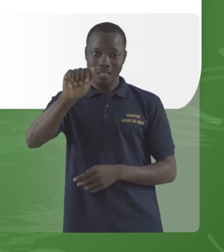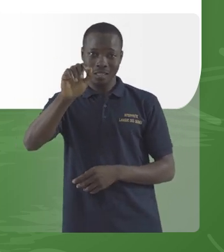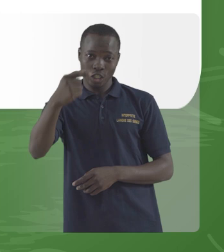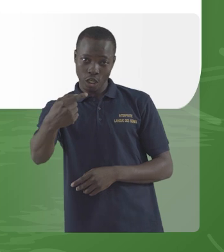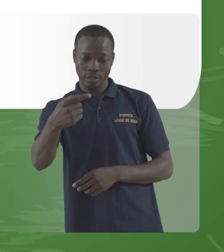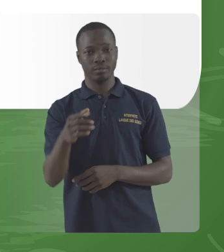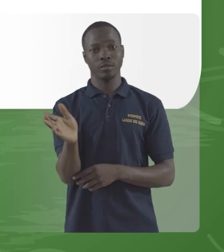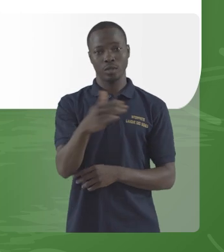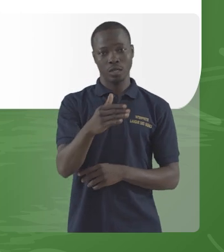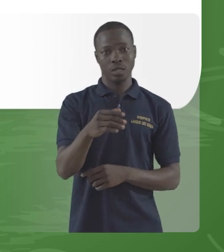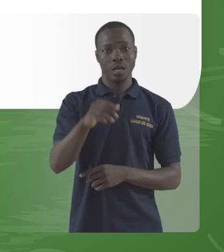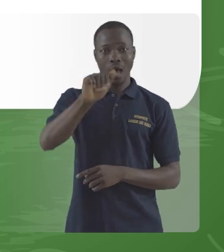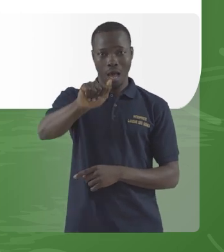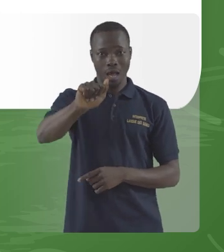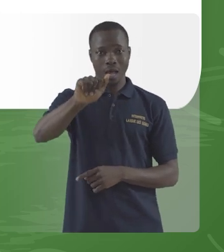CAG,